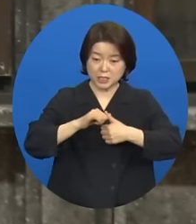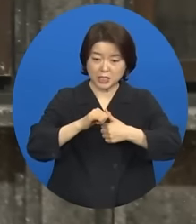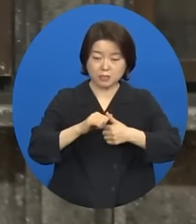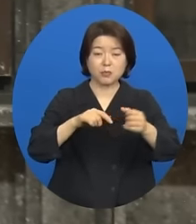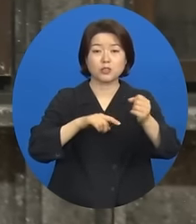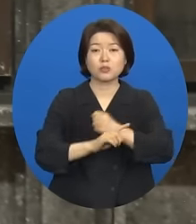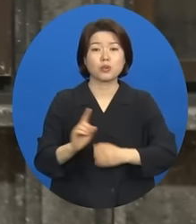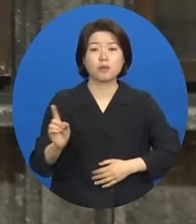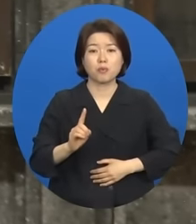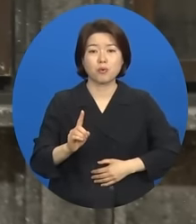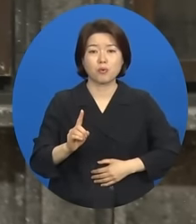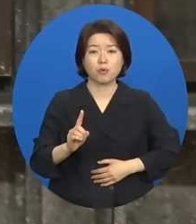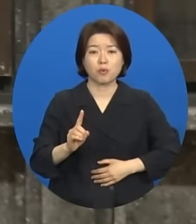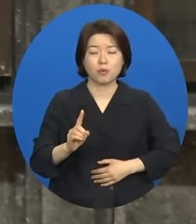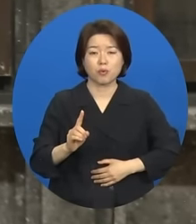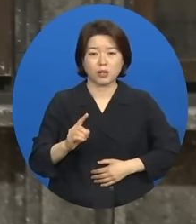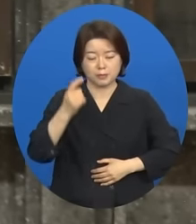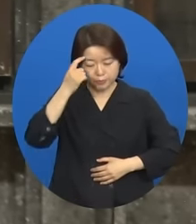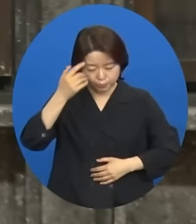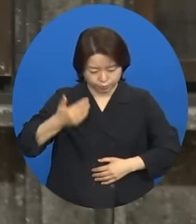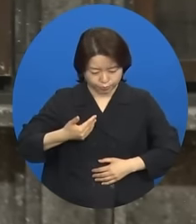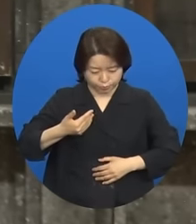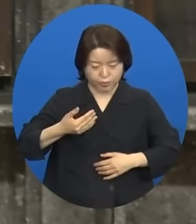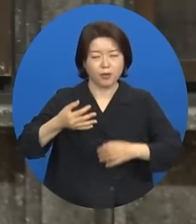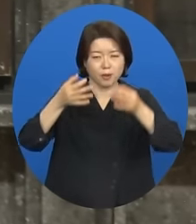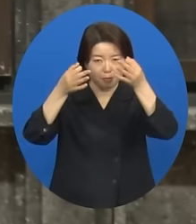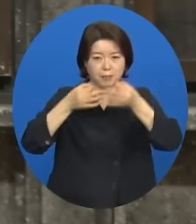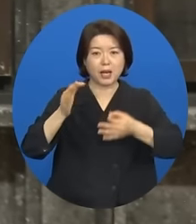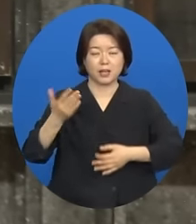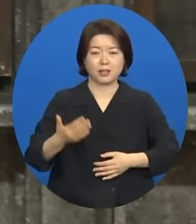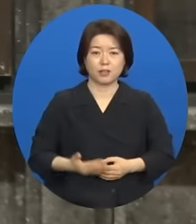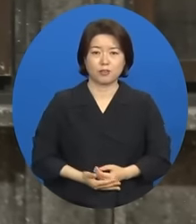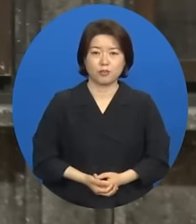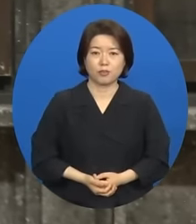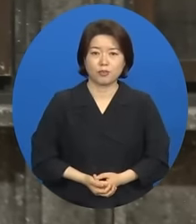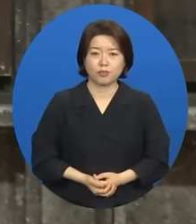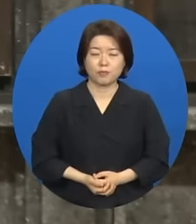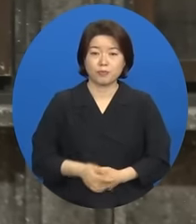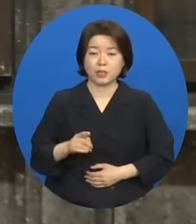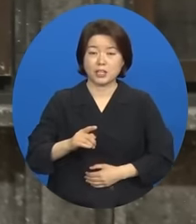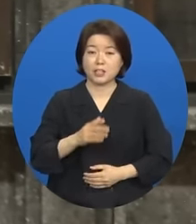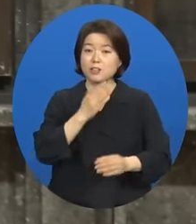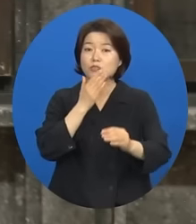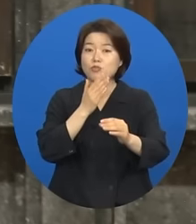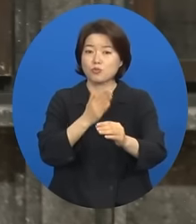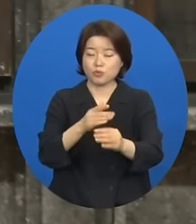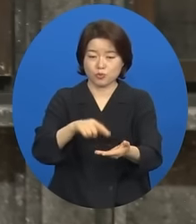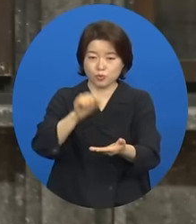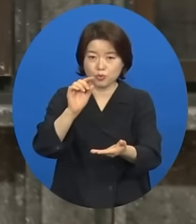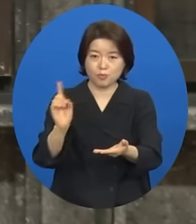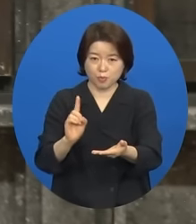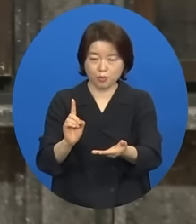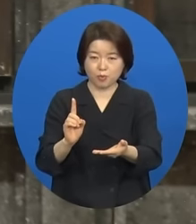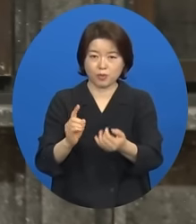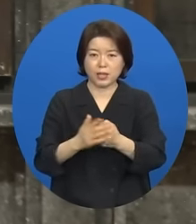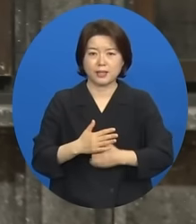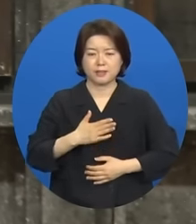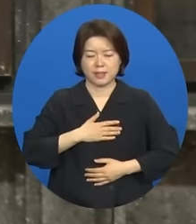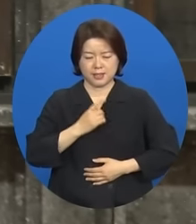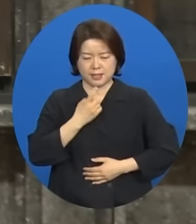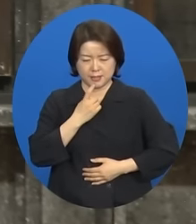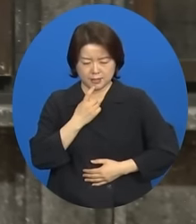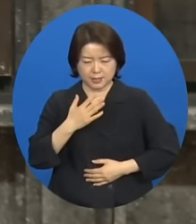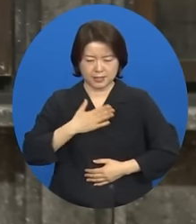우리는 물어야 합니다. 이 핵심은 뭐냐면 나의 끈질긴